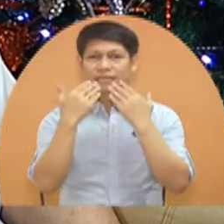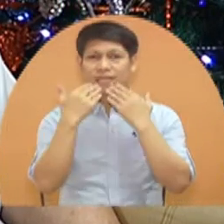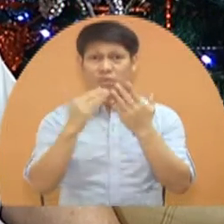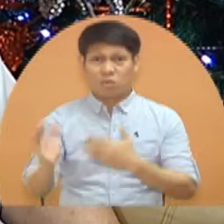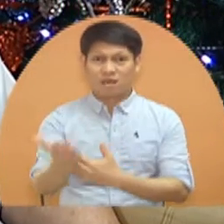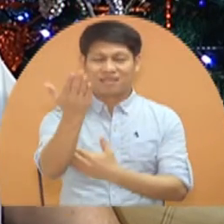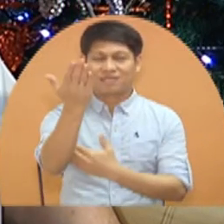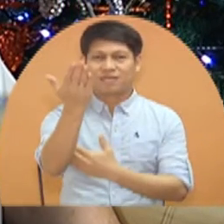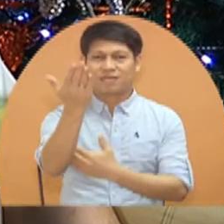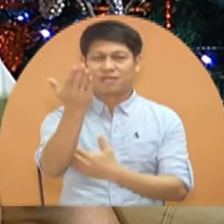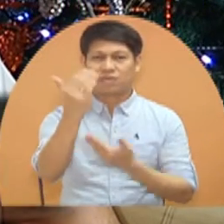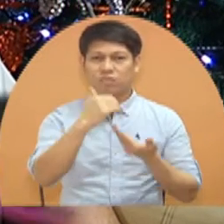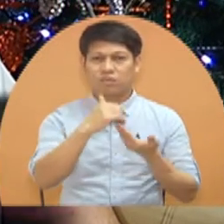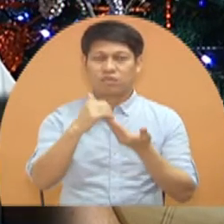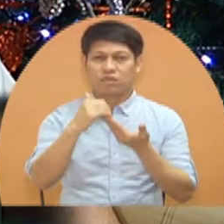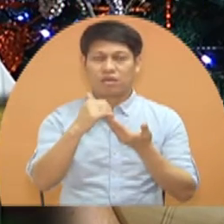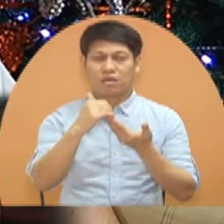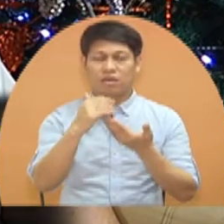Magandang umaga, mga kapuso.